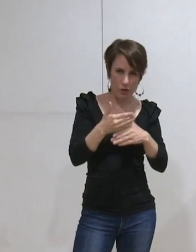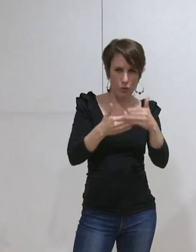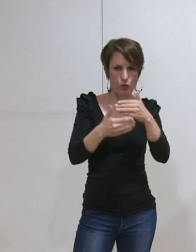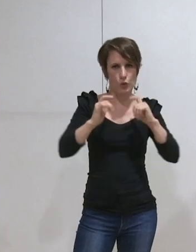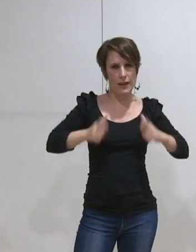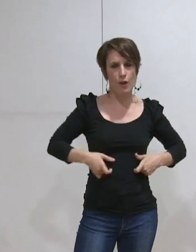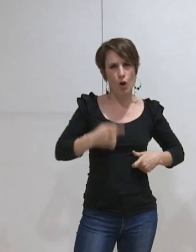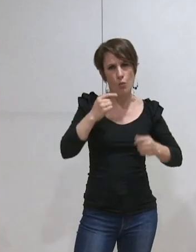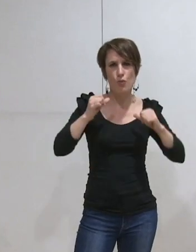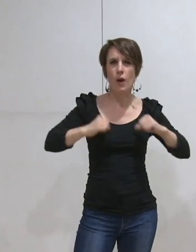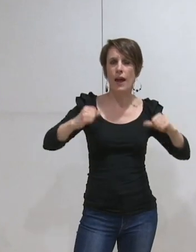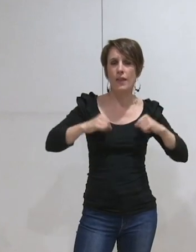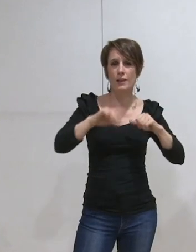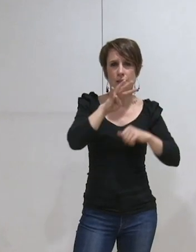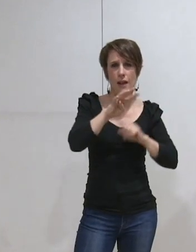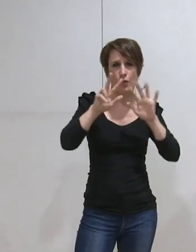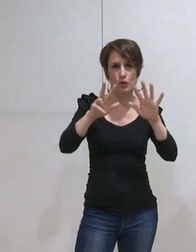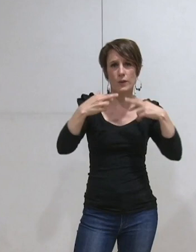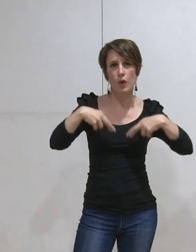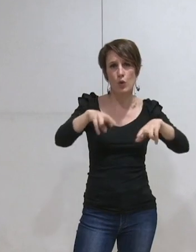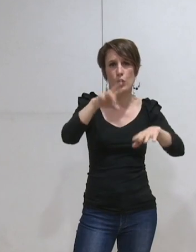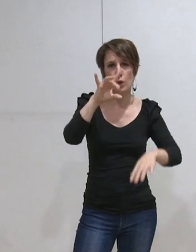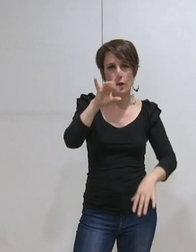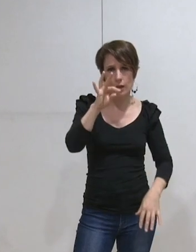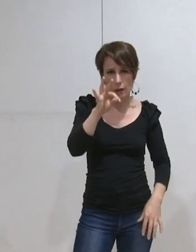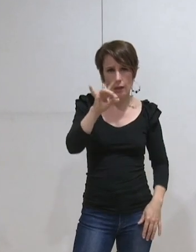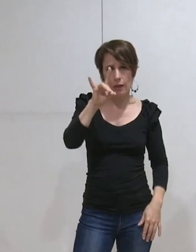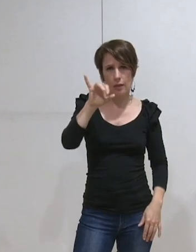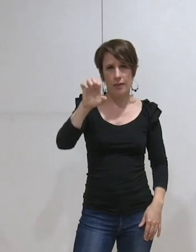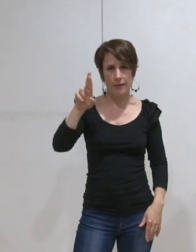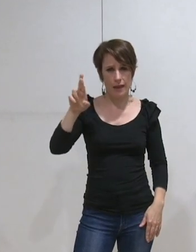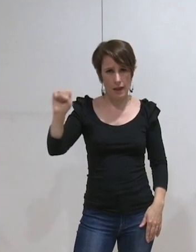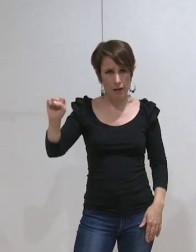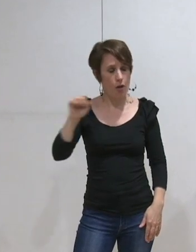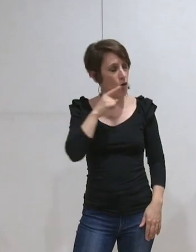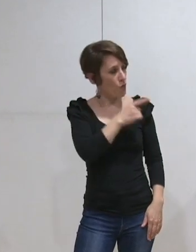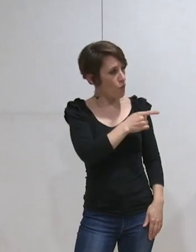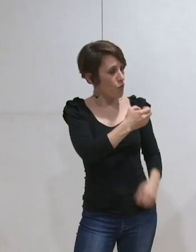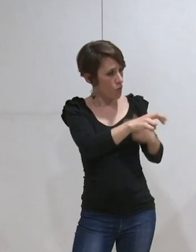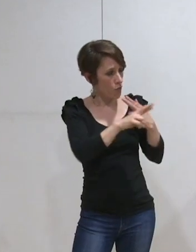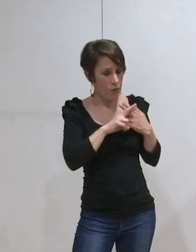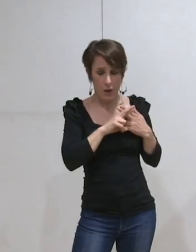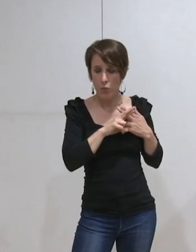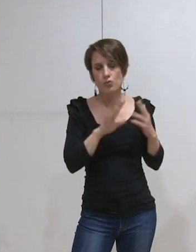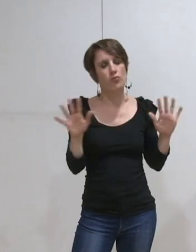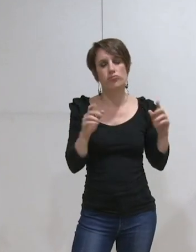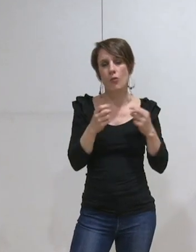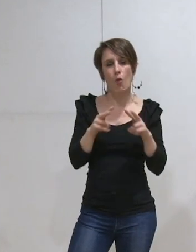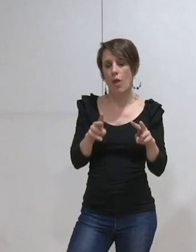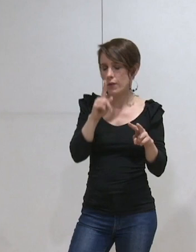ruetières vous m'aviez répondu et vous m'aviez indiqué que la ville allait renoncer à ce